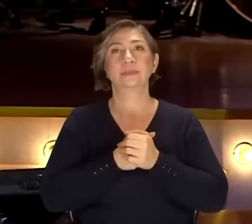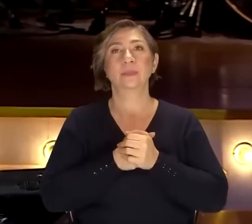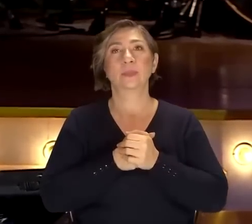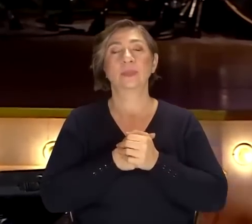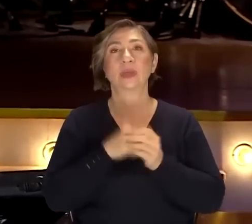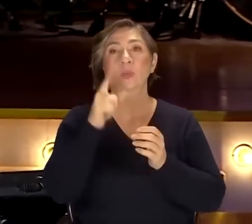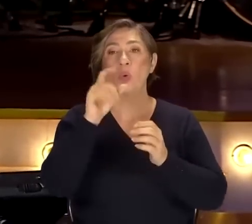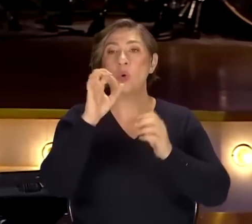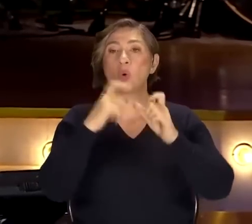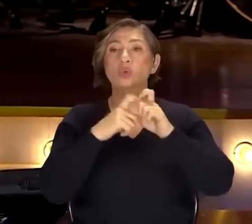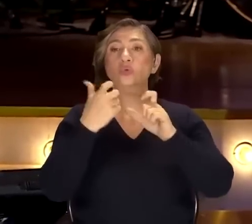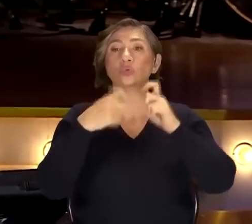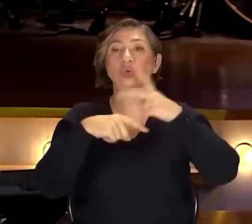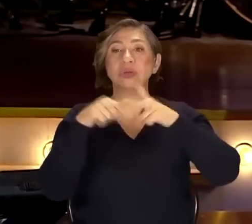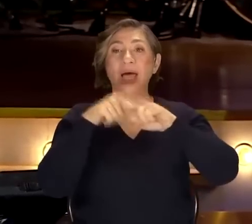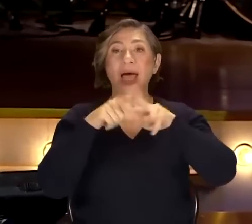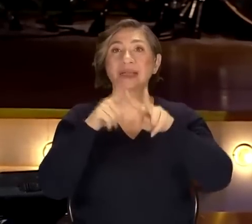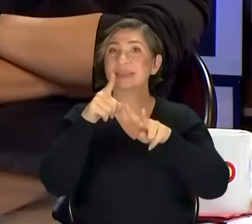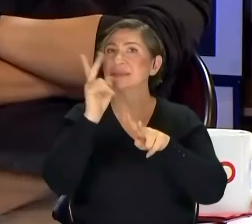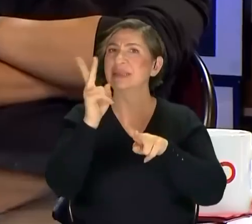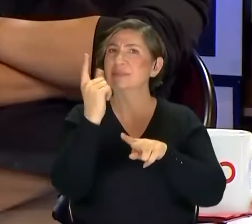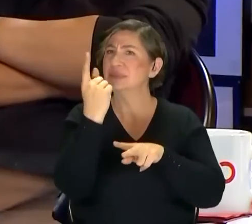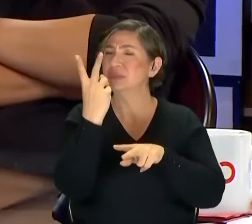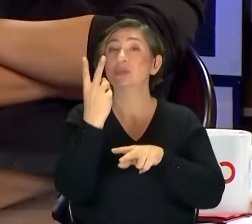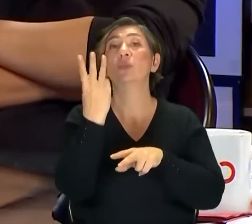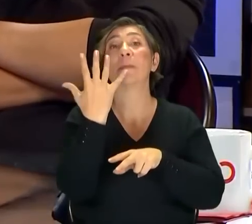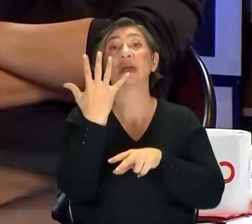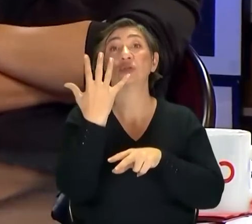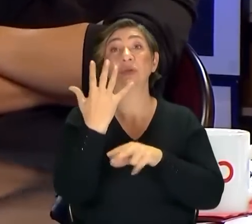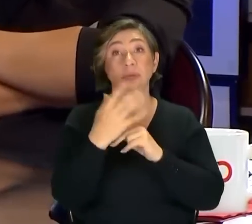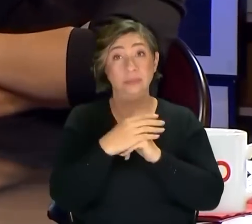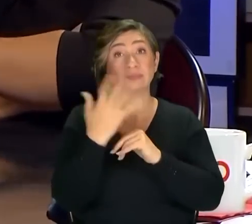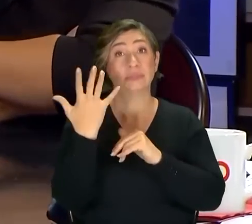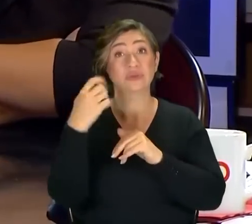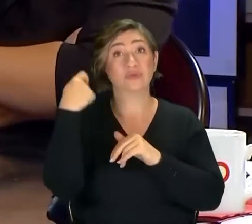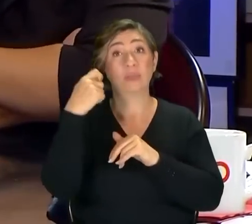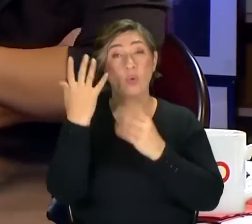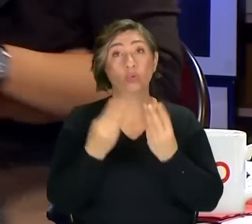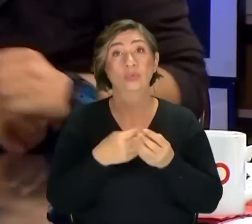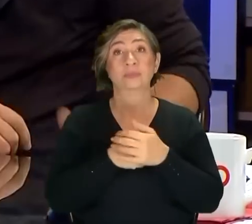Bu Oğuzhan senin kaçıncı filmin? 2 mi? 3 mü? 5 olması. Yapma ya. 5